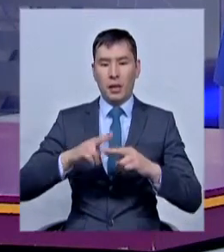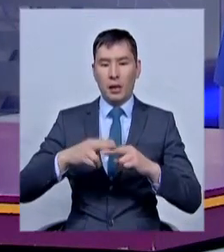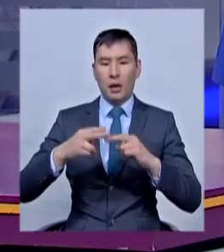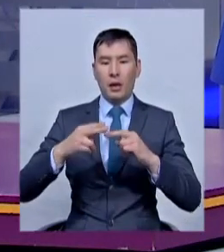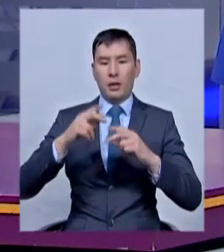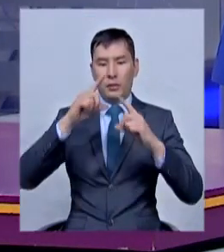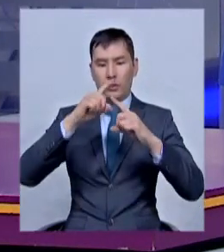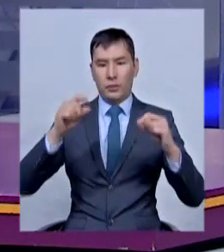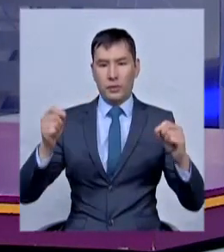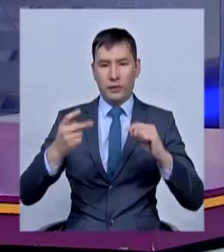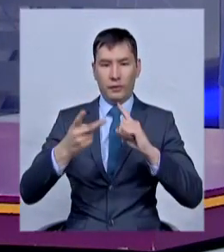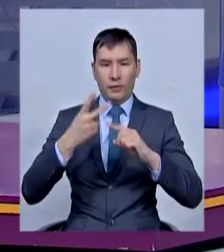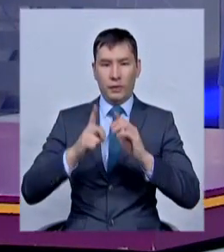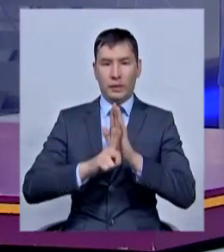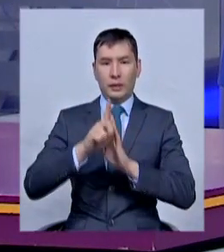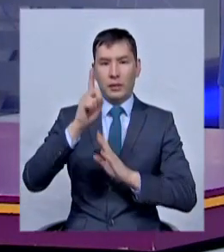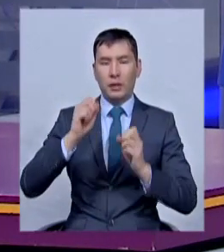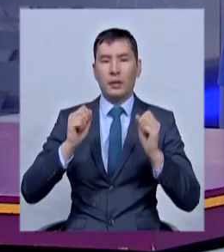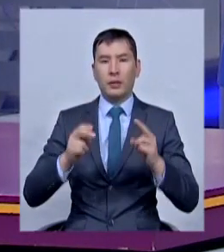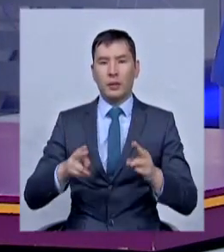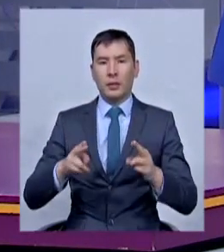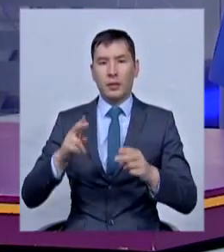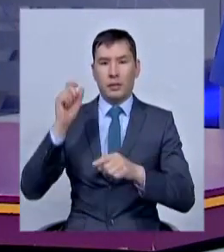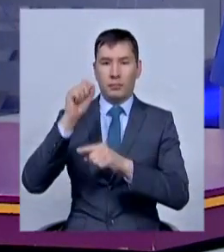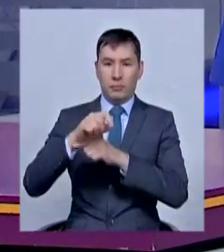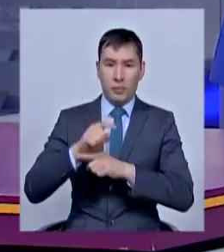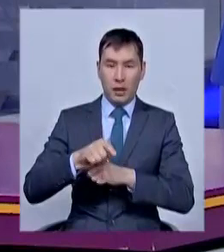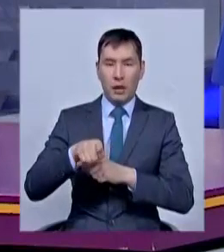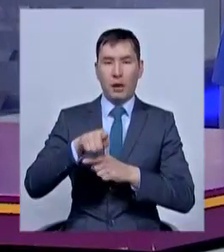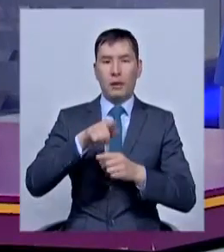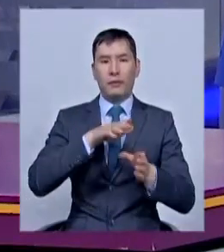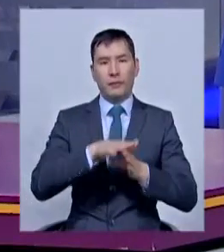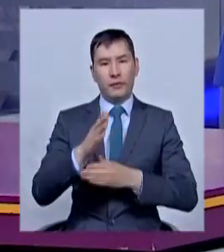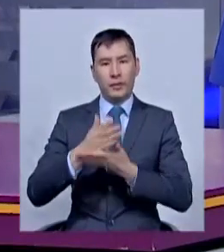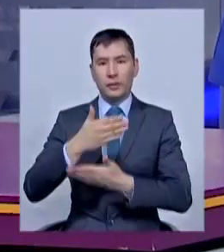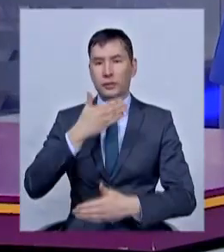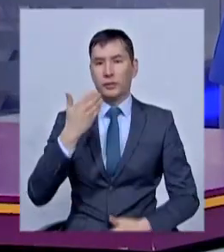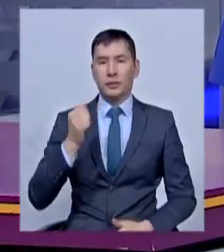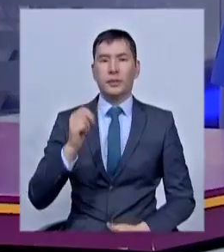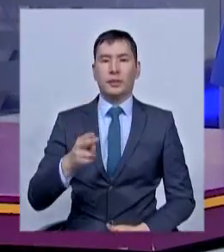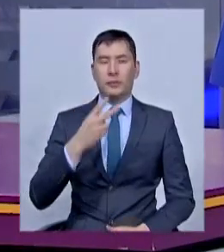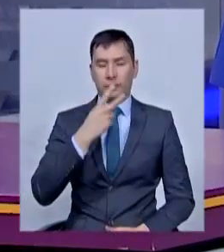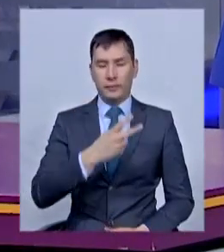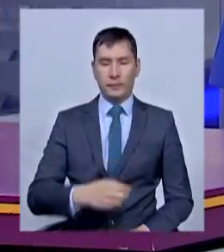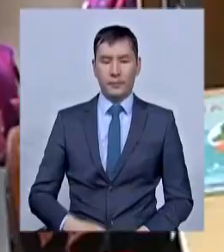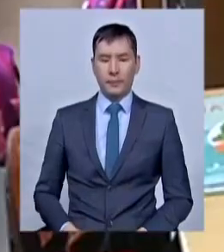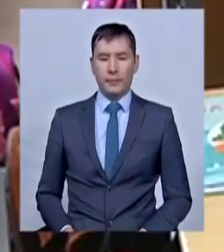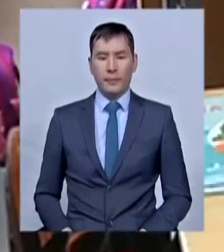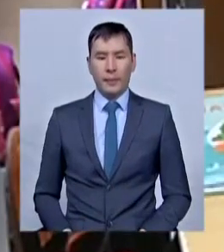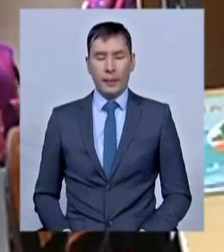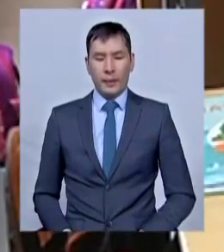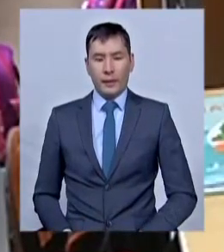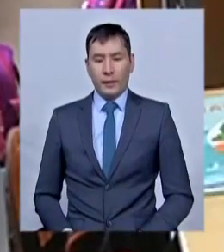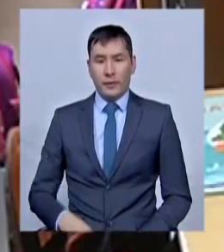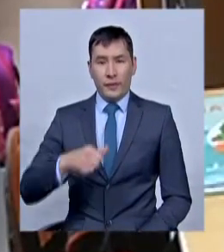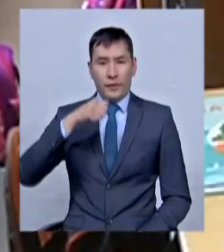бастады? Олар мемлекет басшысының тапсырмасын қалайша жүзеге асырмақ? Тілшіміз Жанар Ғаниқызы біліп қайтты.